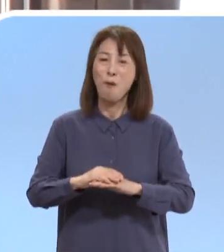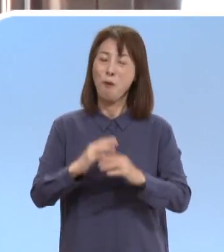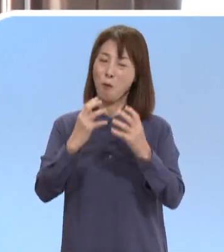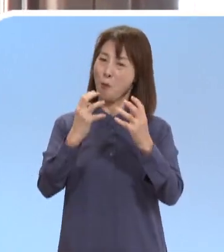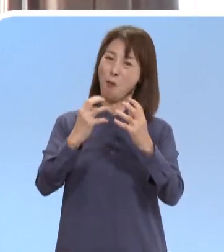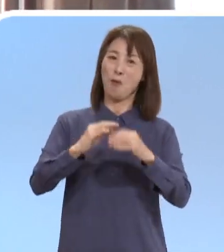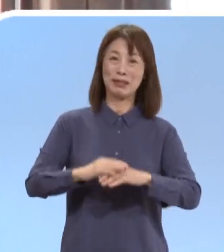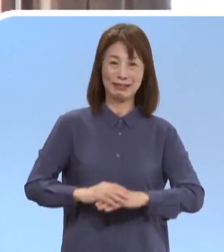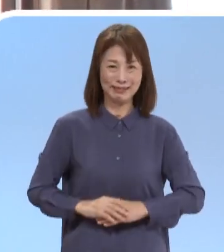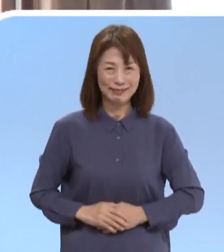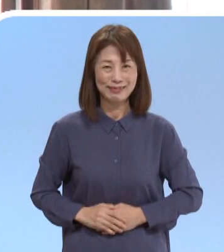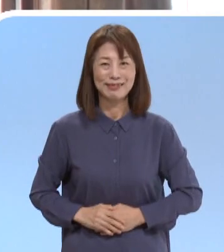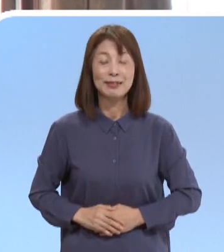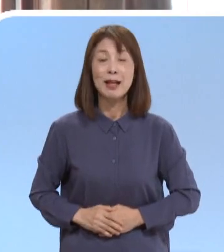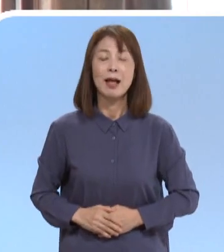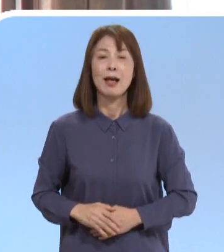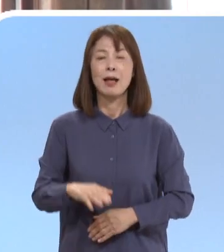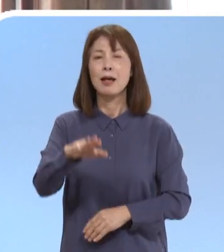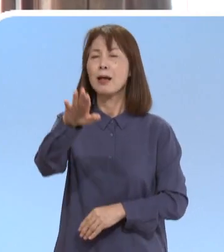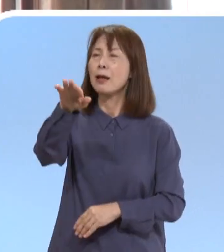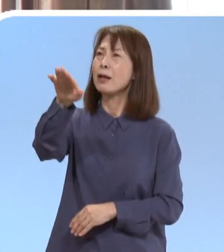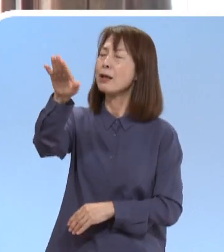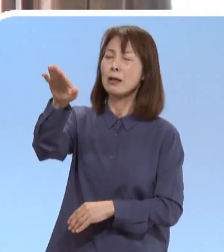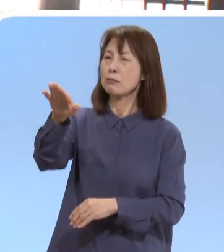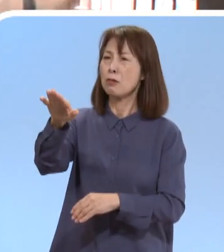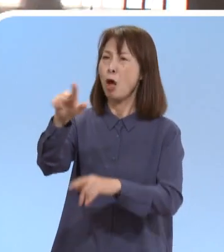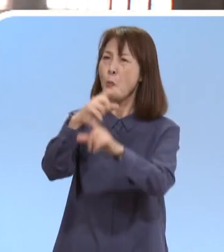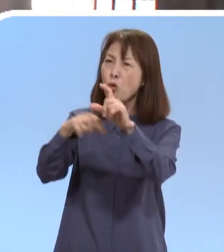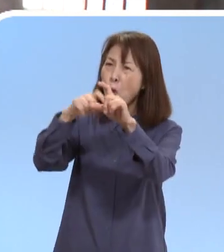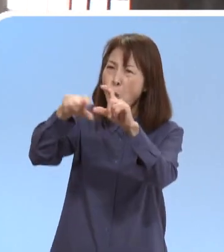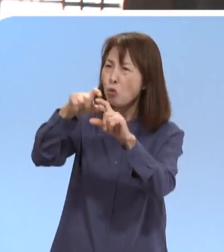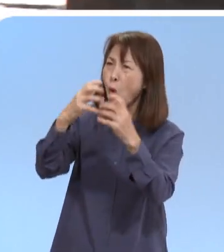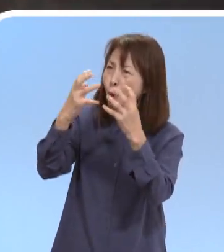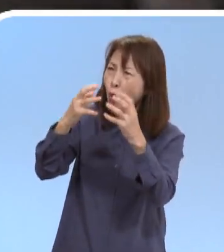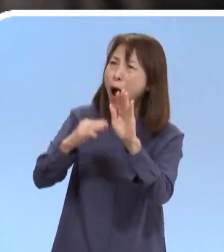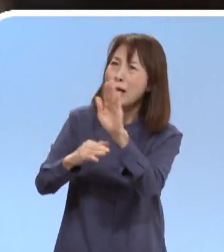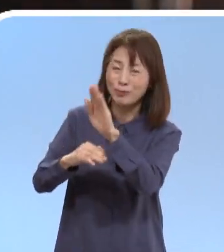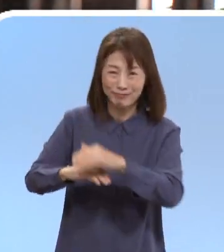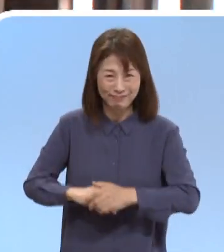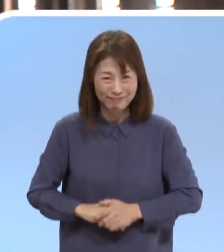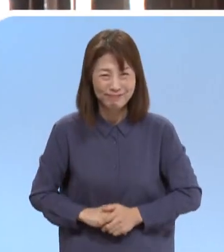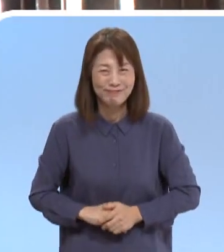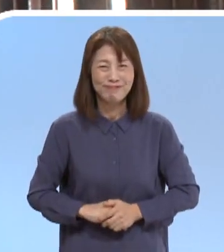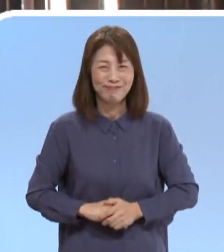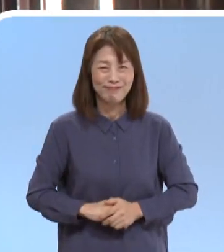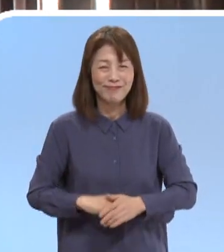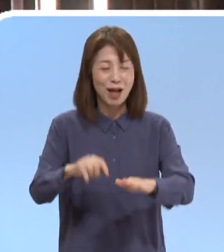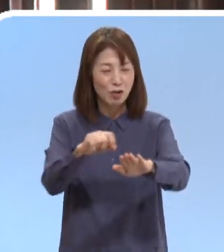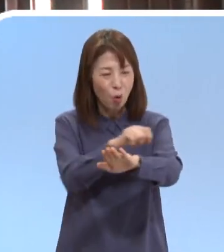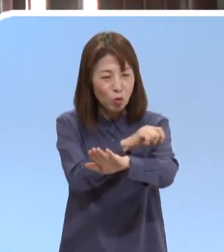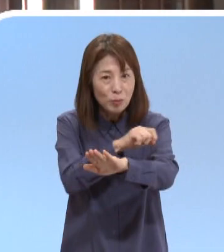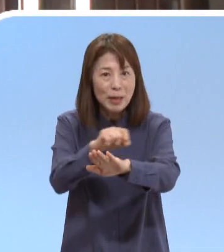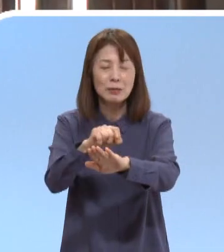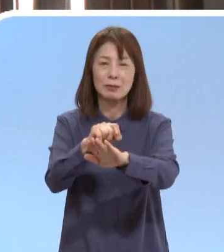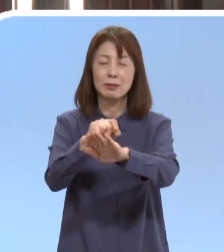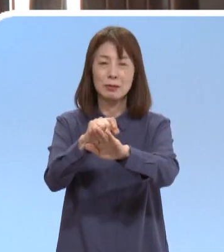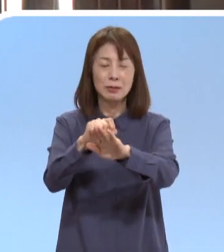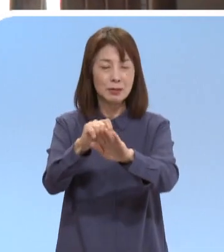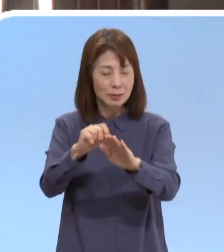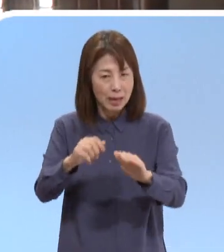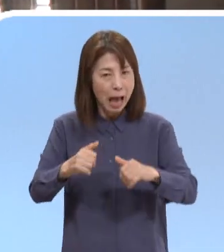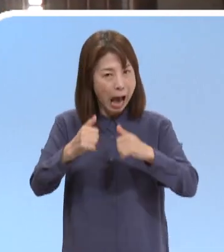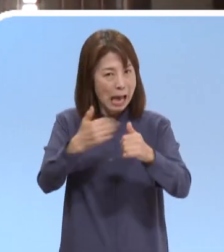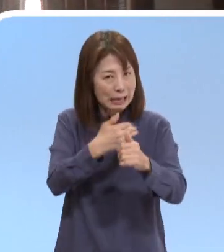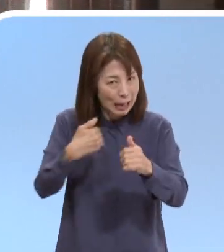ました。 光国さん、これで驚いてはいけません。ここからが特別公開の部分なんです